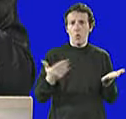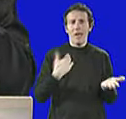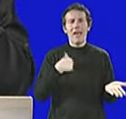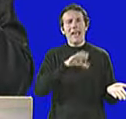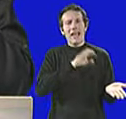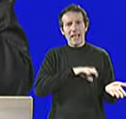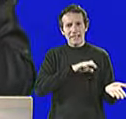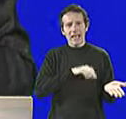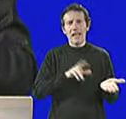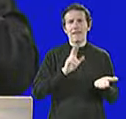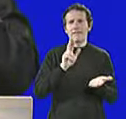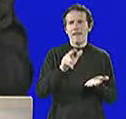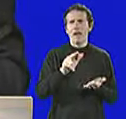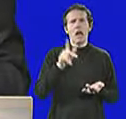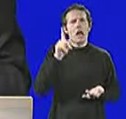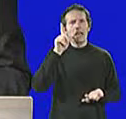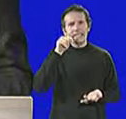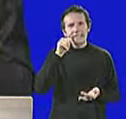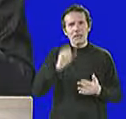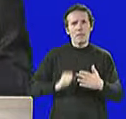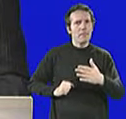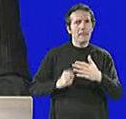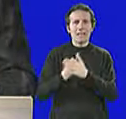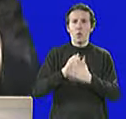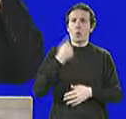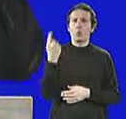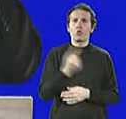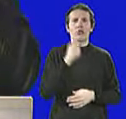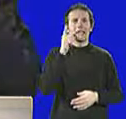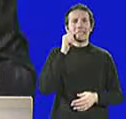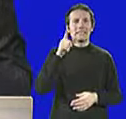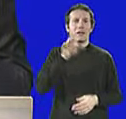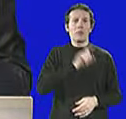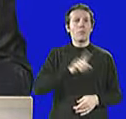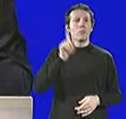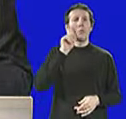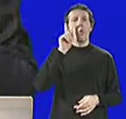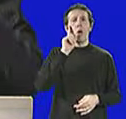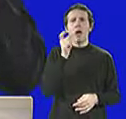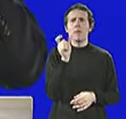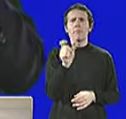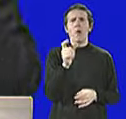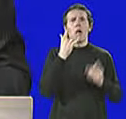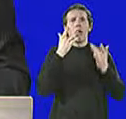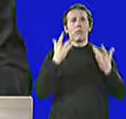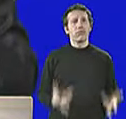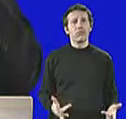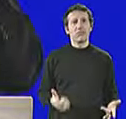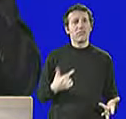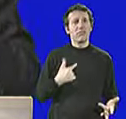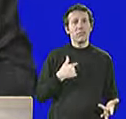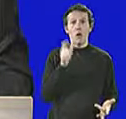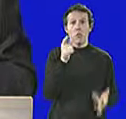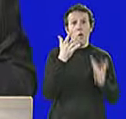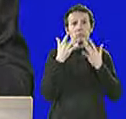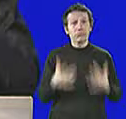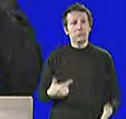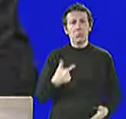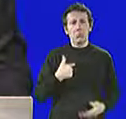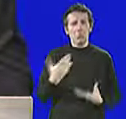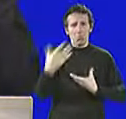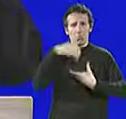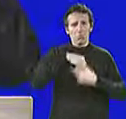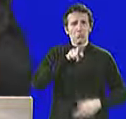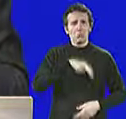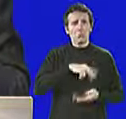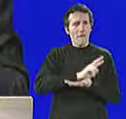J'essaierai de toutes mes forces toujours parce que le mot « renoncement » ne fait pas partie de mon vocabulaire et